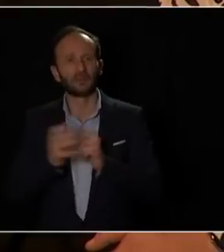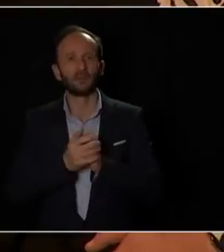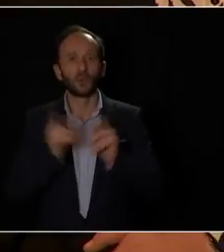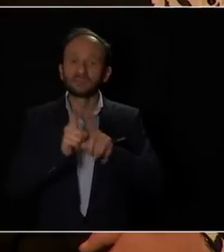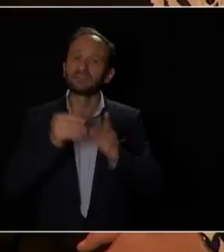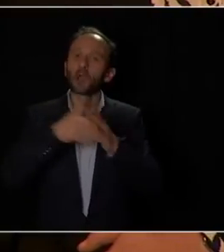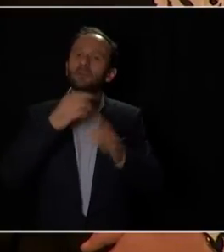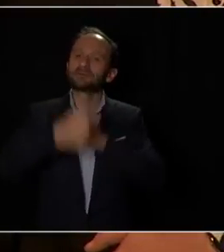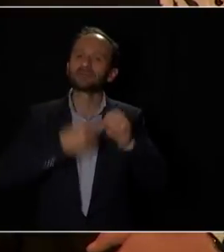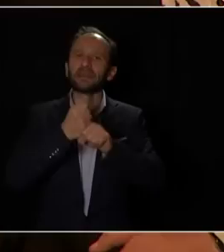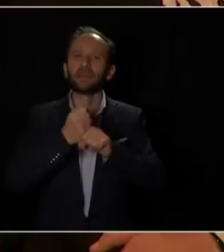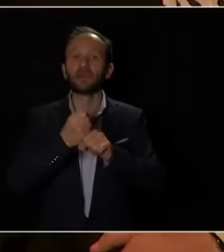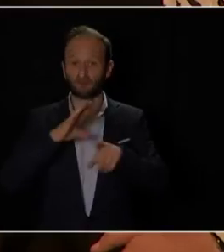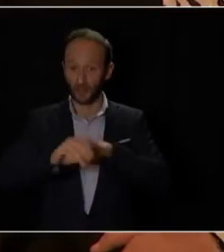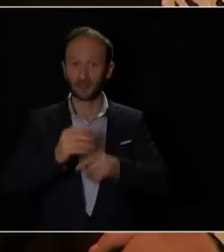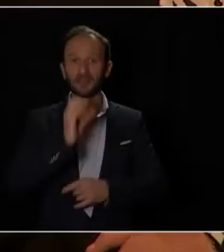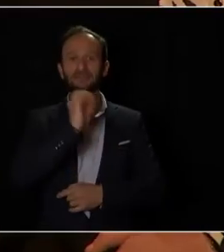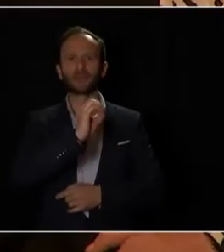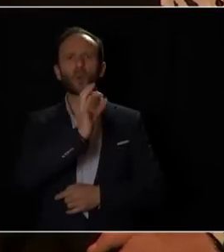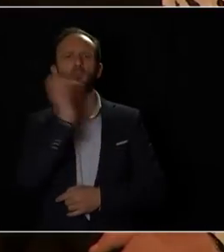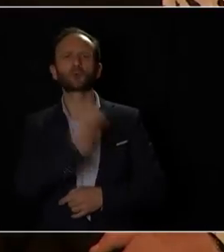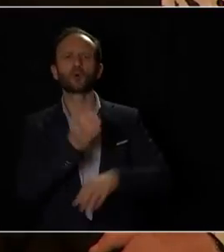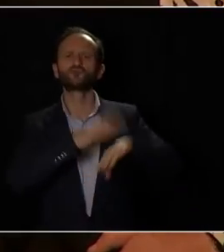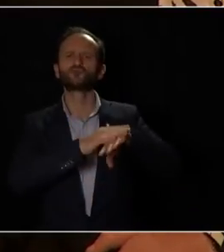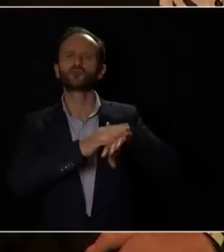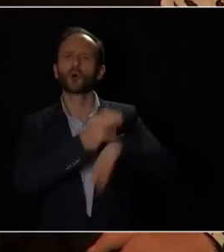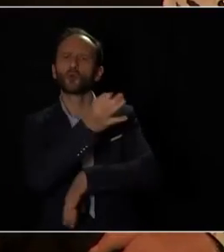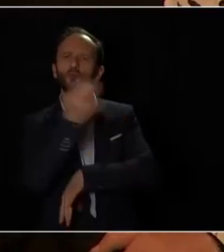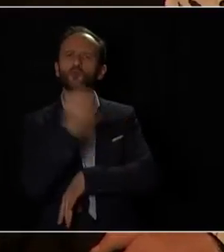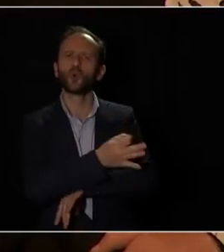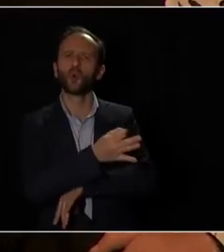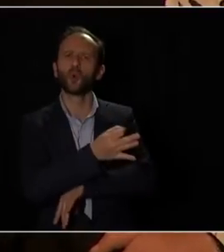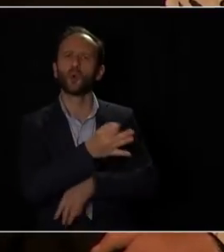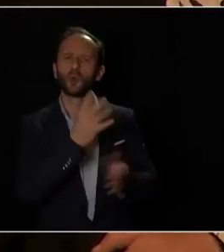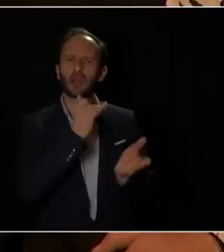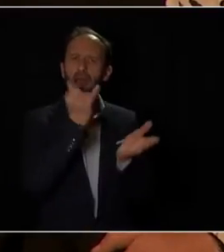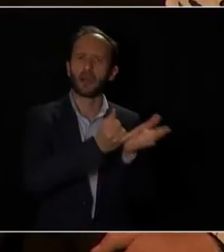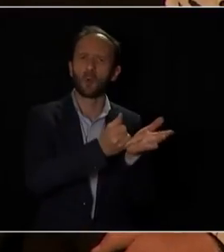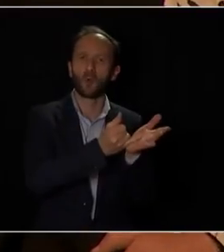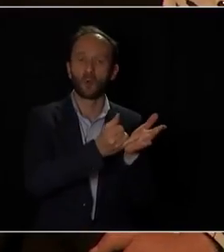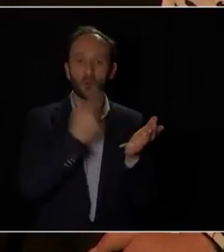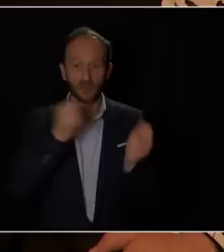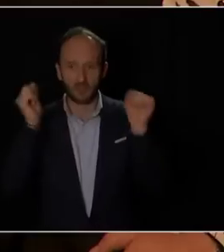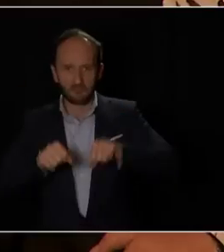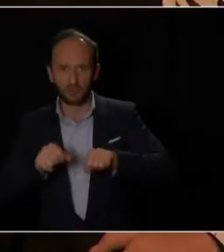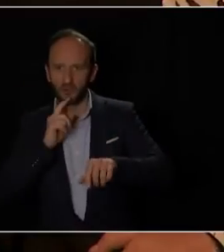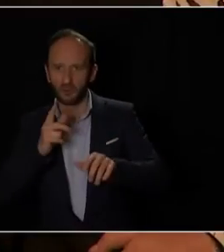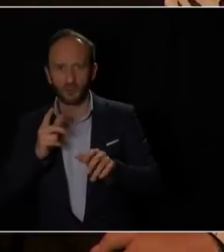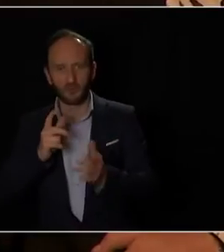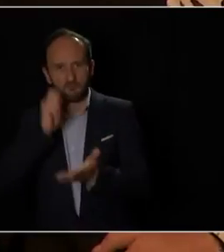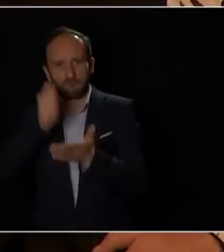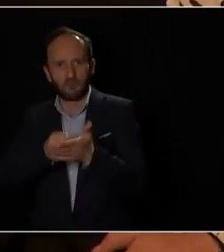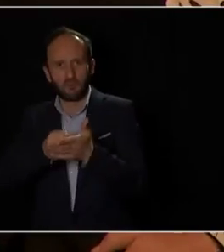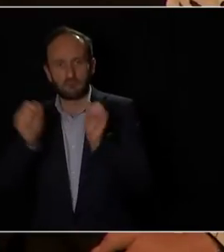année, 0% sur les taux d'imposition afin de rendre plus fortes les décisions d'augmentation du pouvoir d'achat